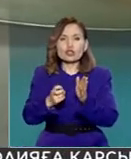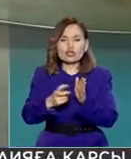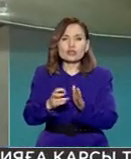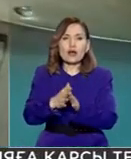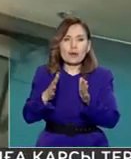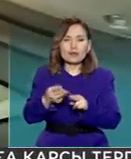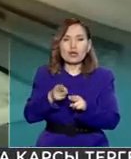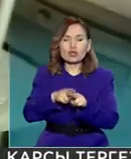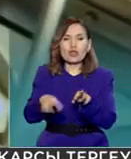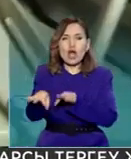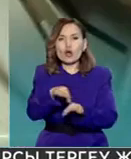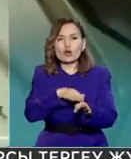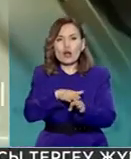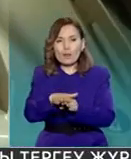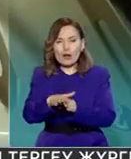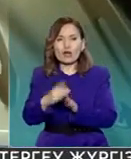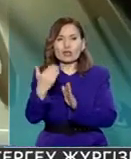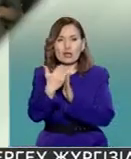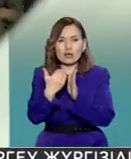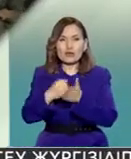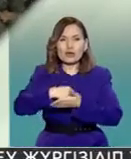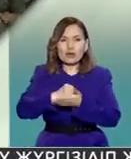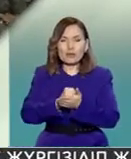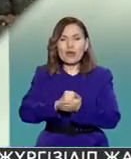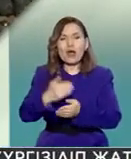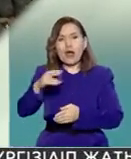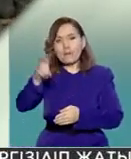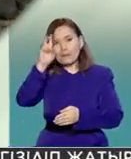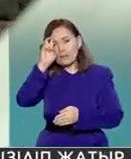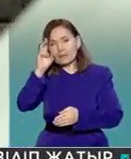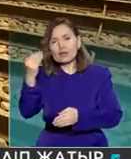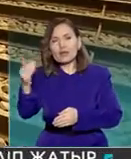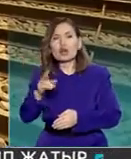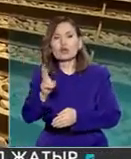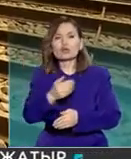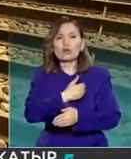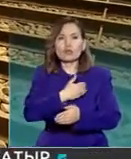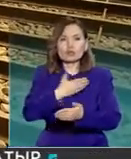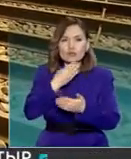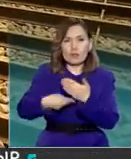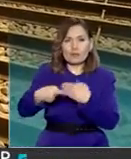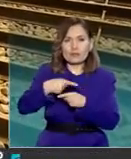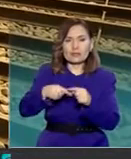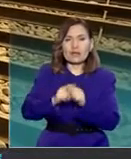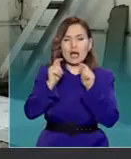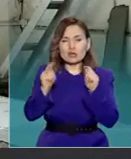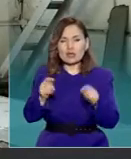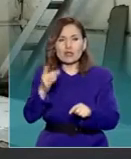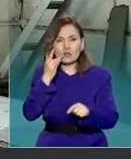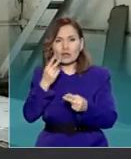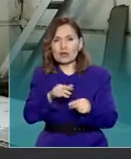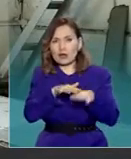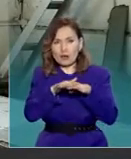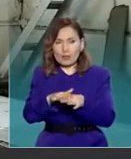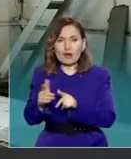астам индустриялық жобаның тізімі жасақталды. Мемлекет кәсіп бастауға ниеттенген бизнес өкілдері мен инвесторларды қолдауға